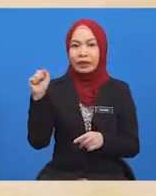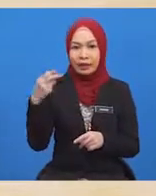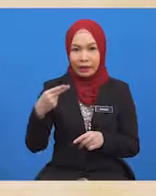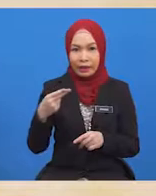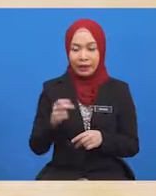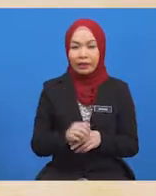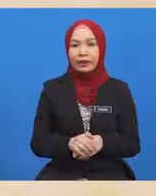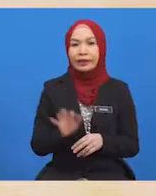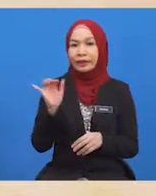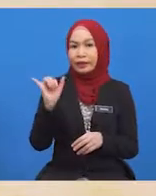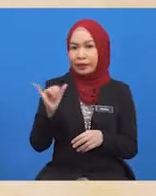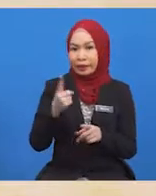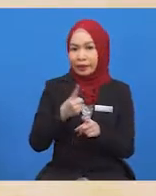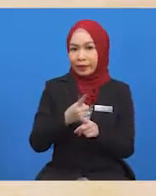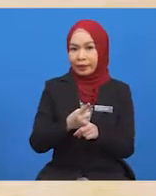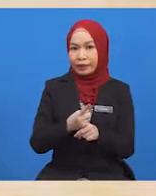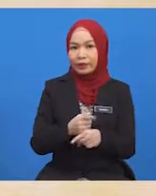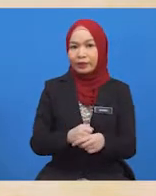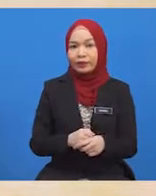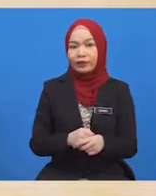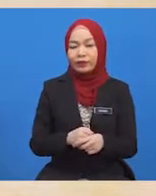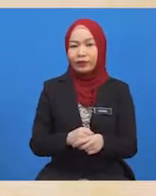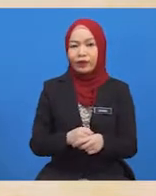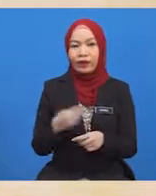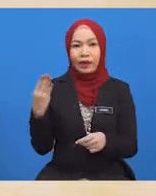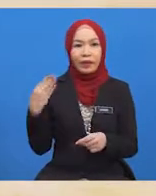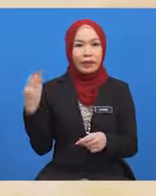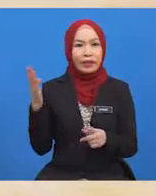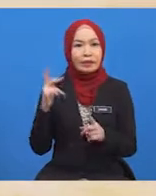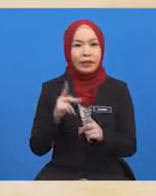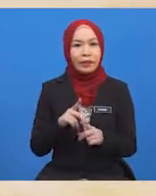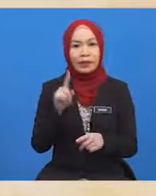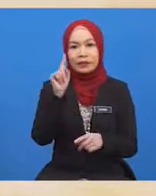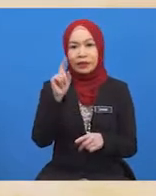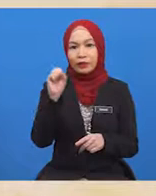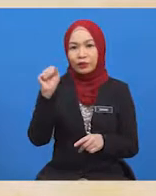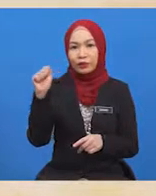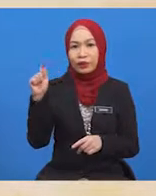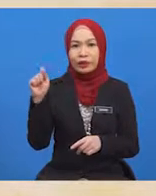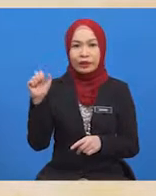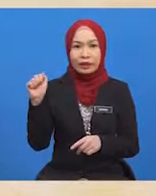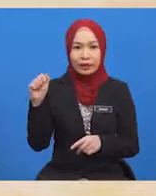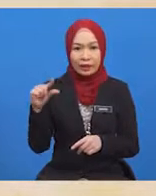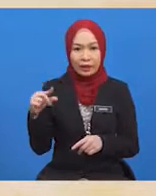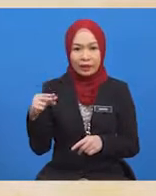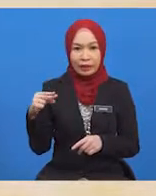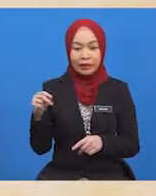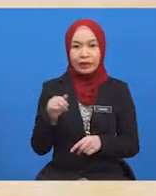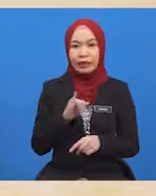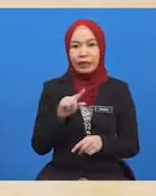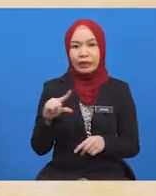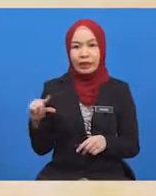Ya, betul. Nomor kepada suatu satah ialah garis lurus yang berserenjang